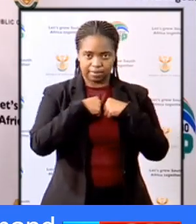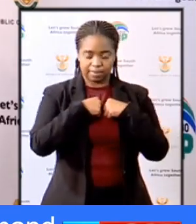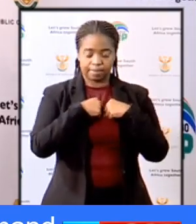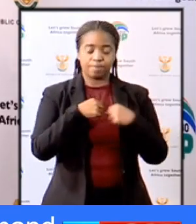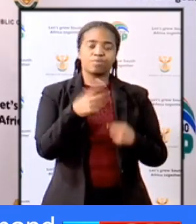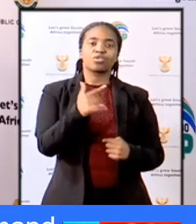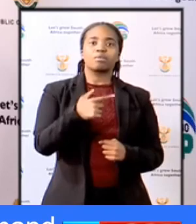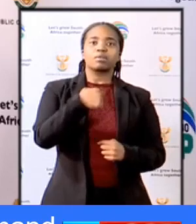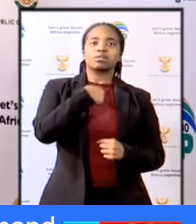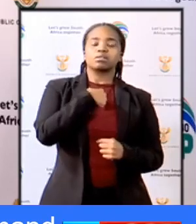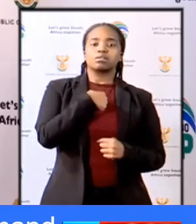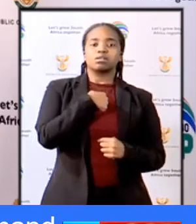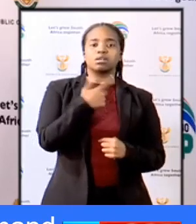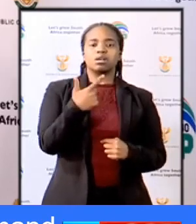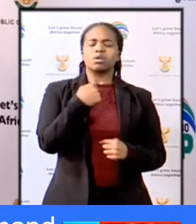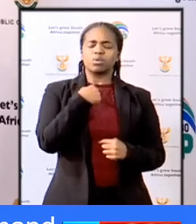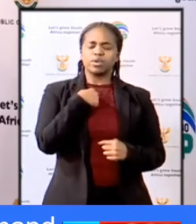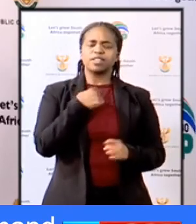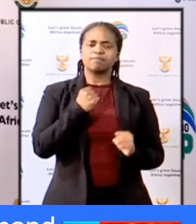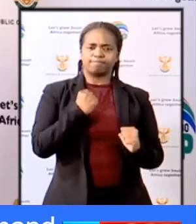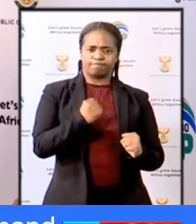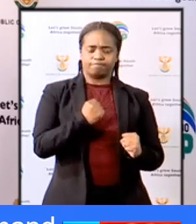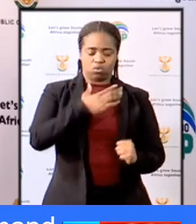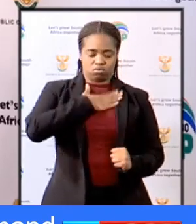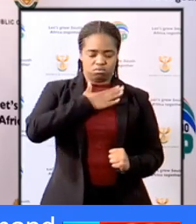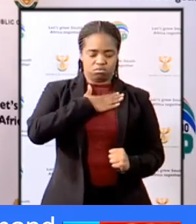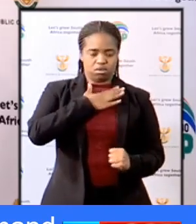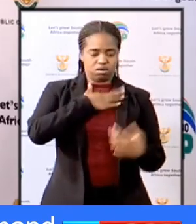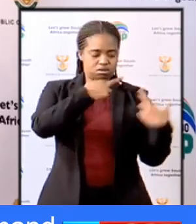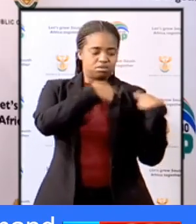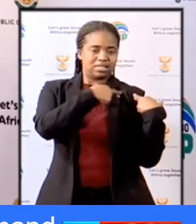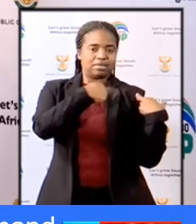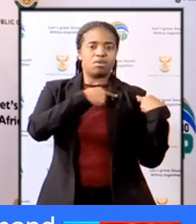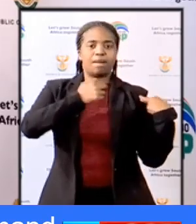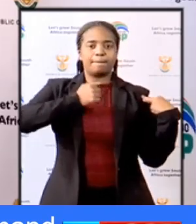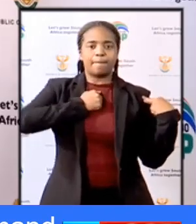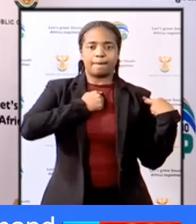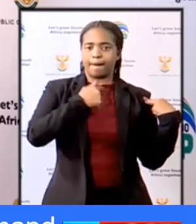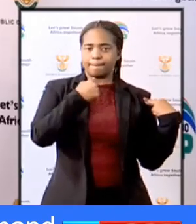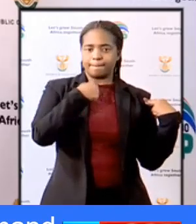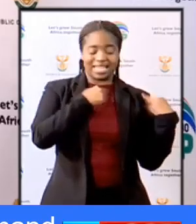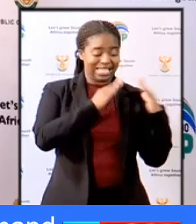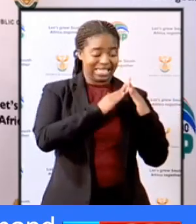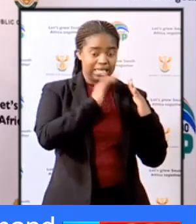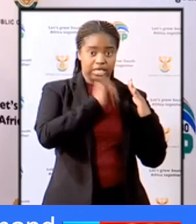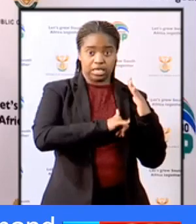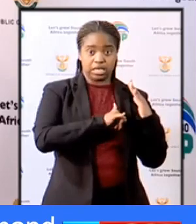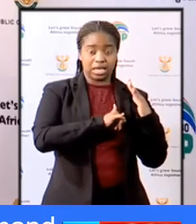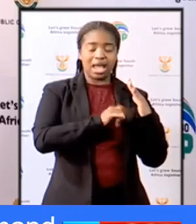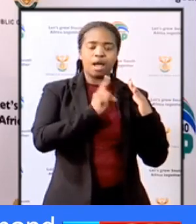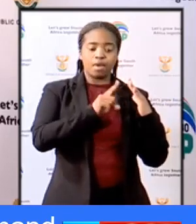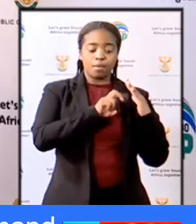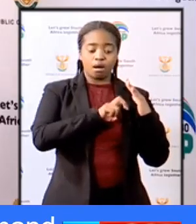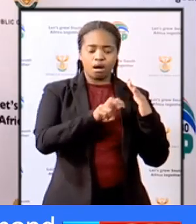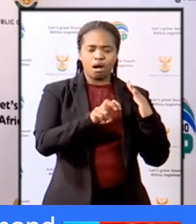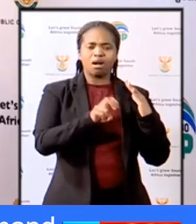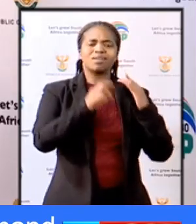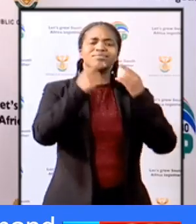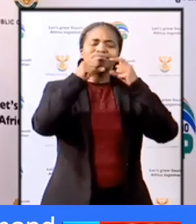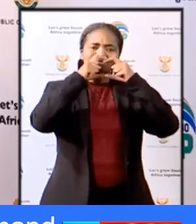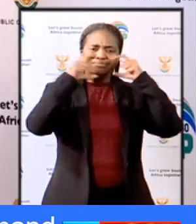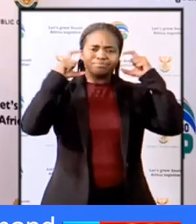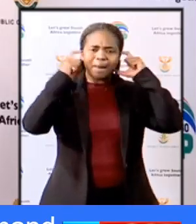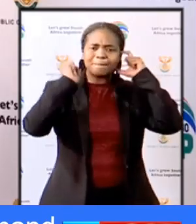sithatha amandla siwafaka kuthina ukuthi mina ngeke ngiphume endlini ngingayifakile imask